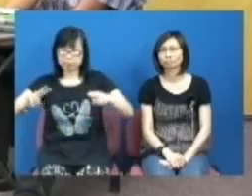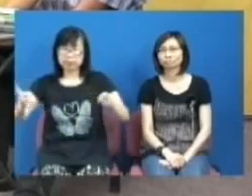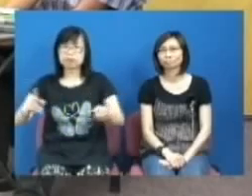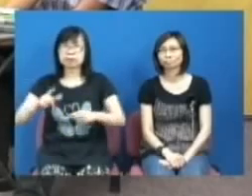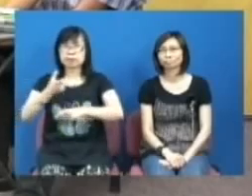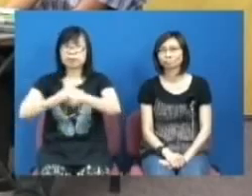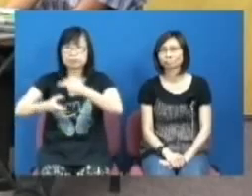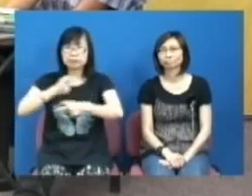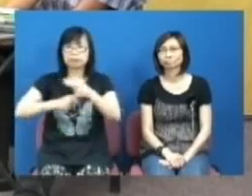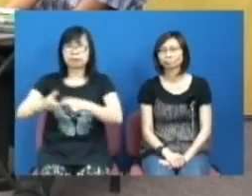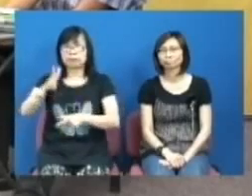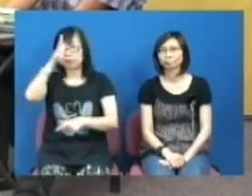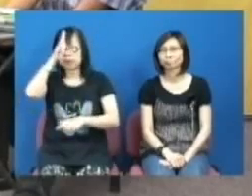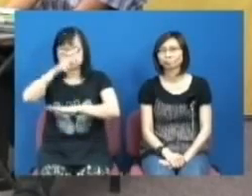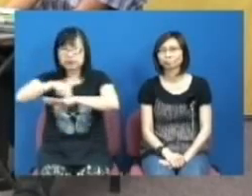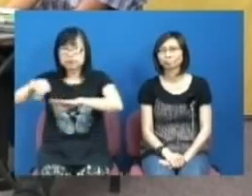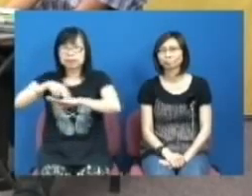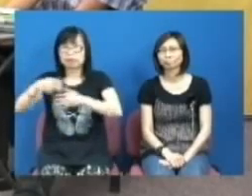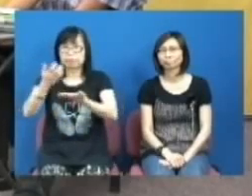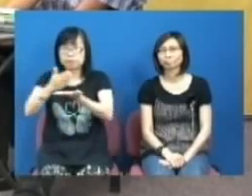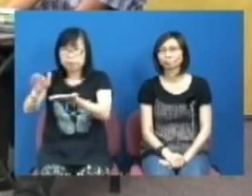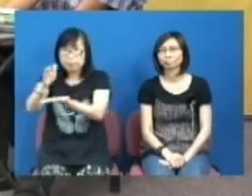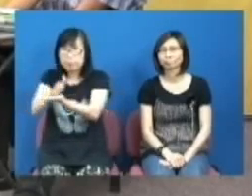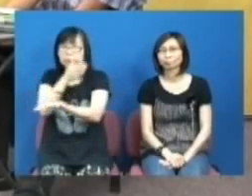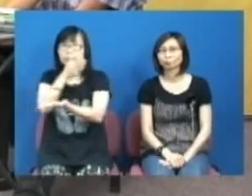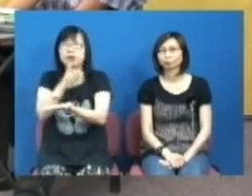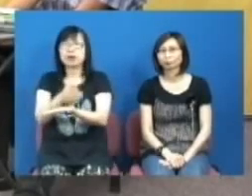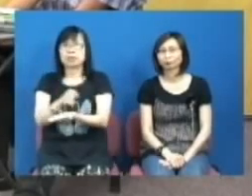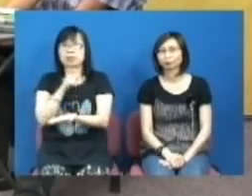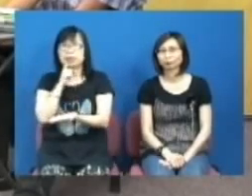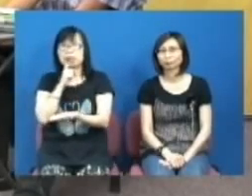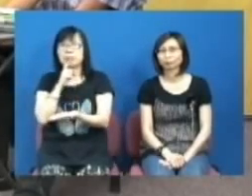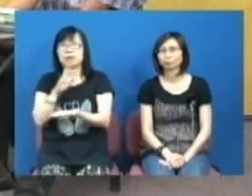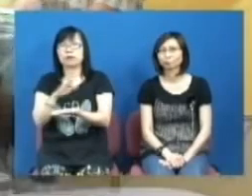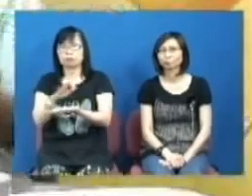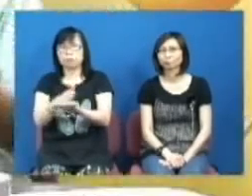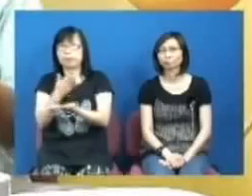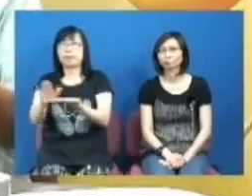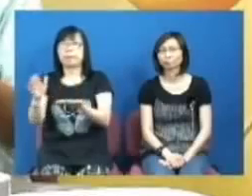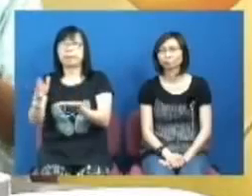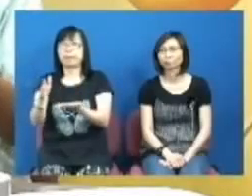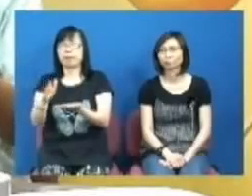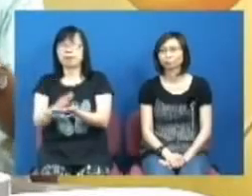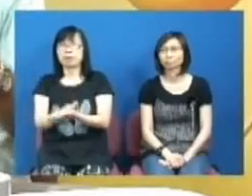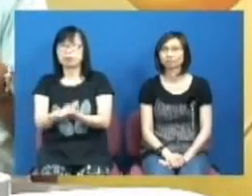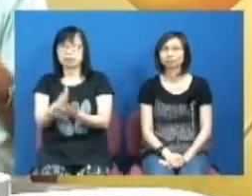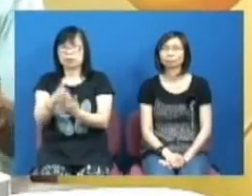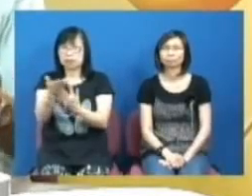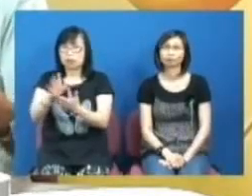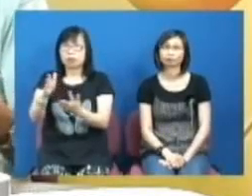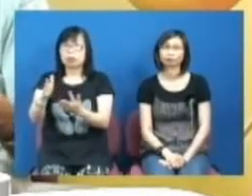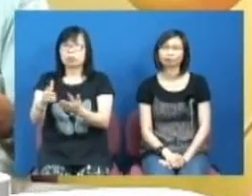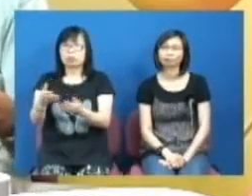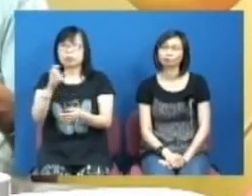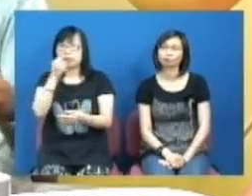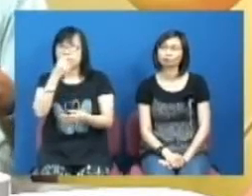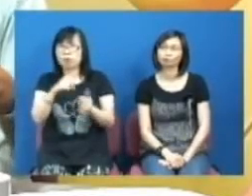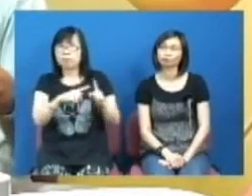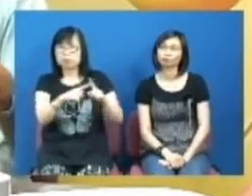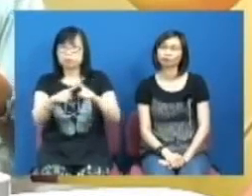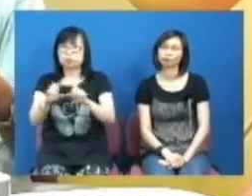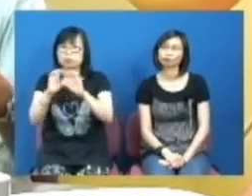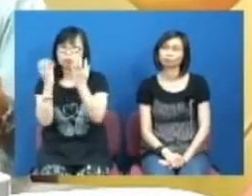個政制的權力分配上面，他們有一定程度的分別，尤其但所以現在民主黨越縮越小，